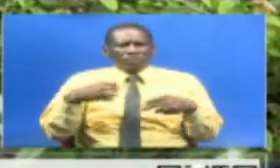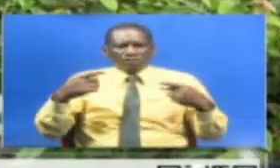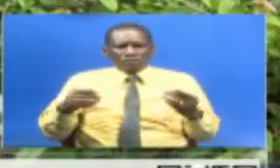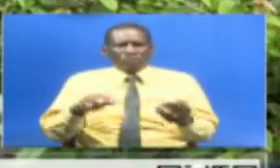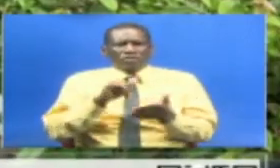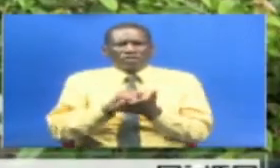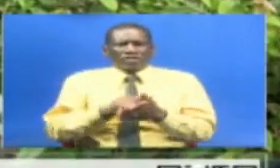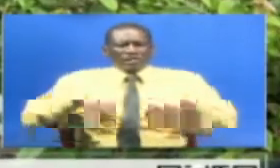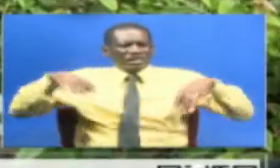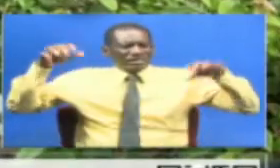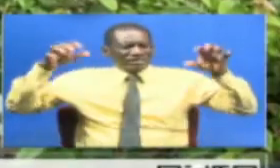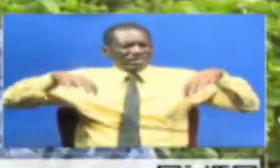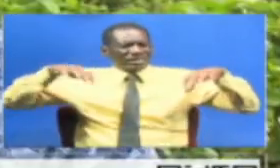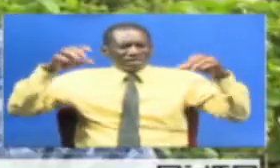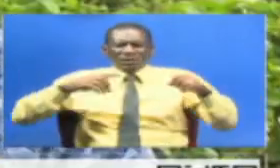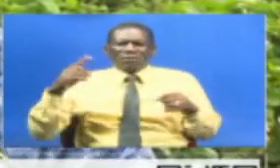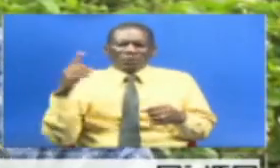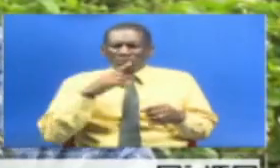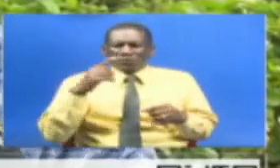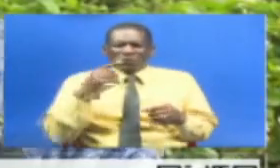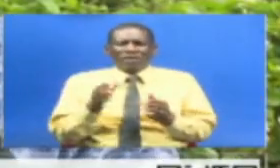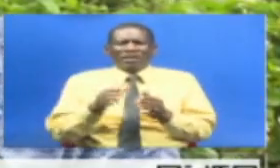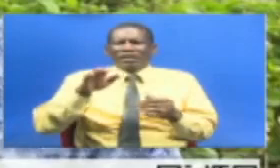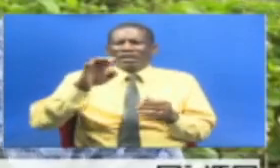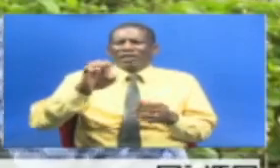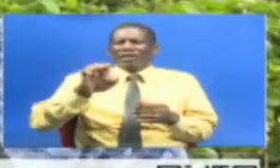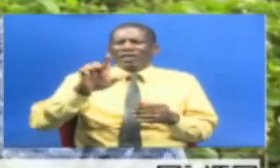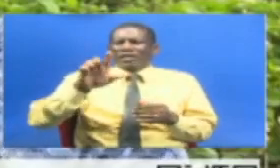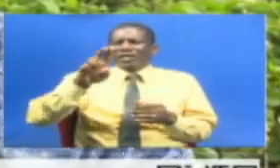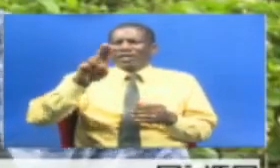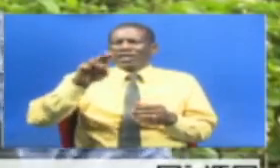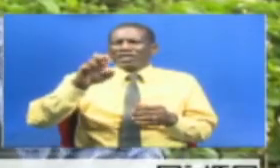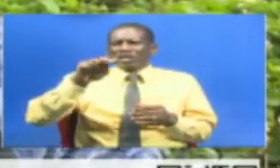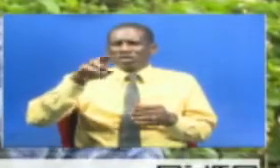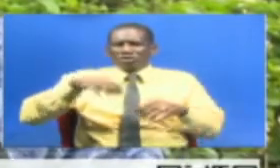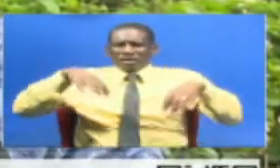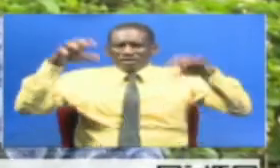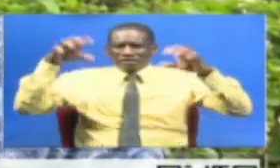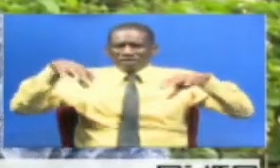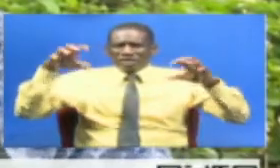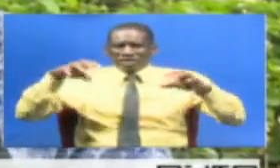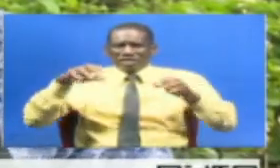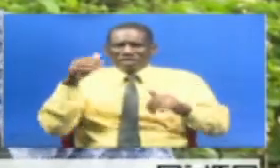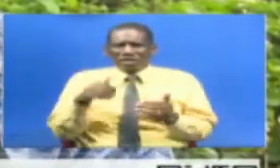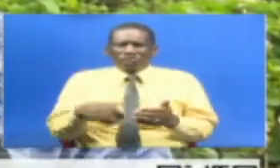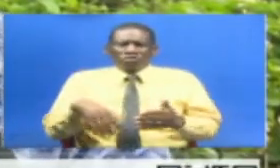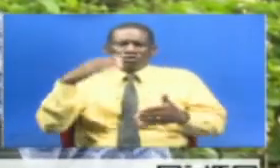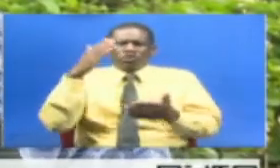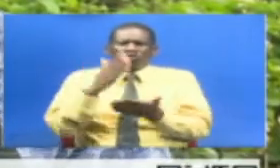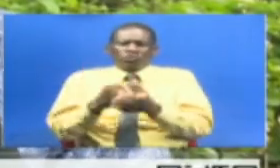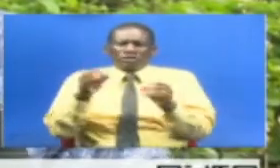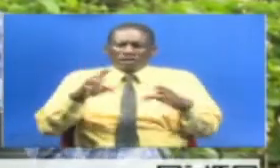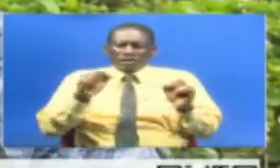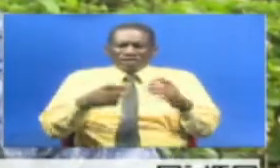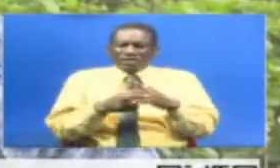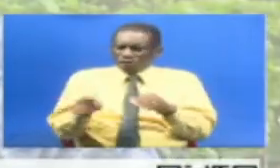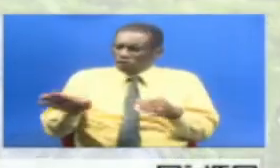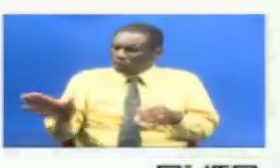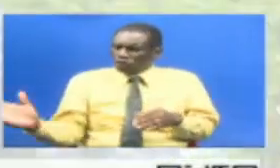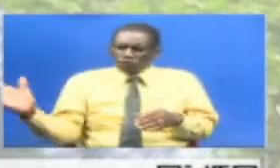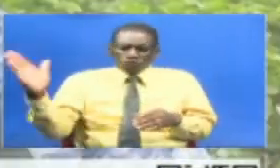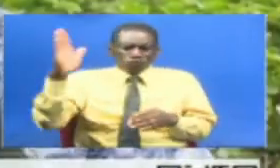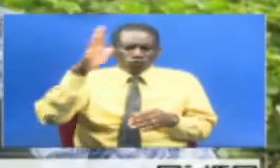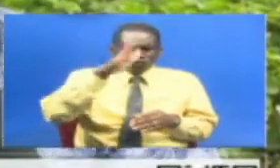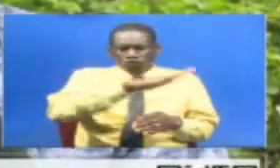ni mvua mingi. El Nino ni mvua ambayo hunyesha bila kukoma, inaanza asubuhi ishe mpaka